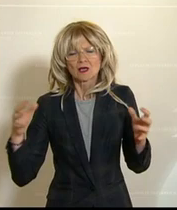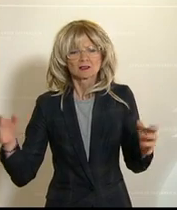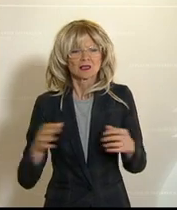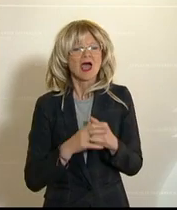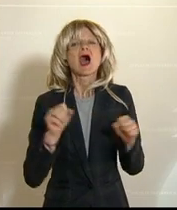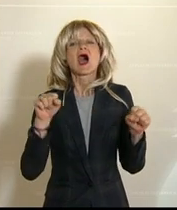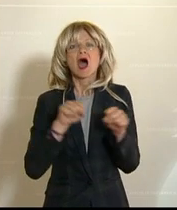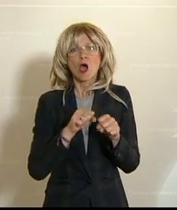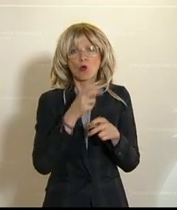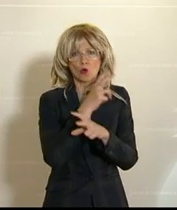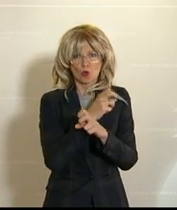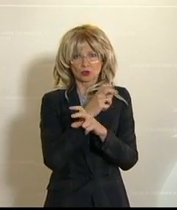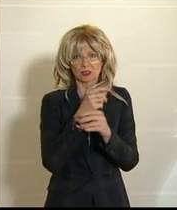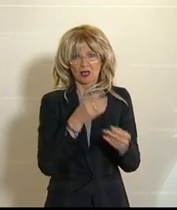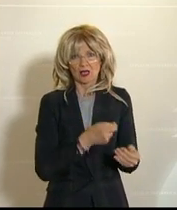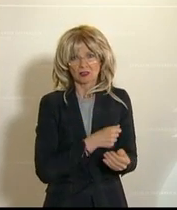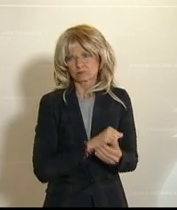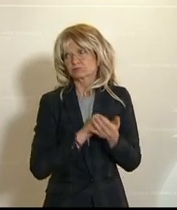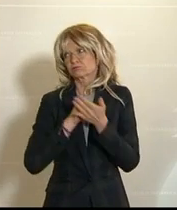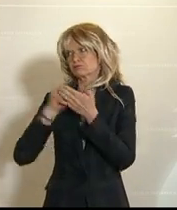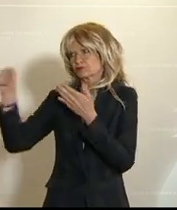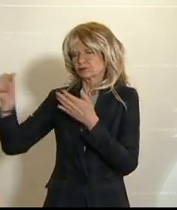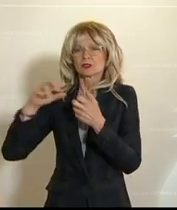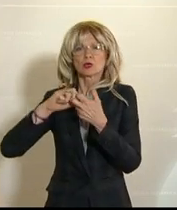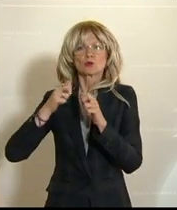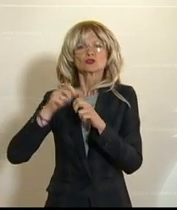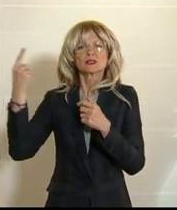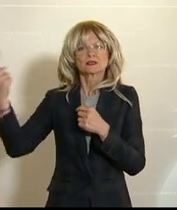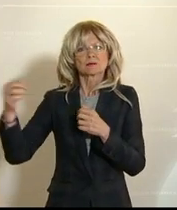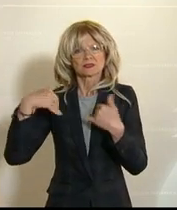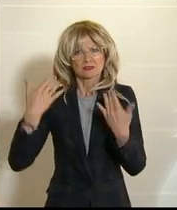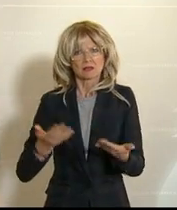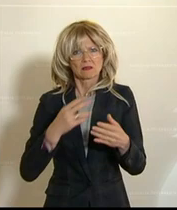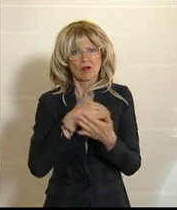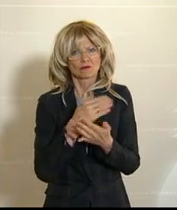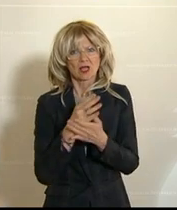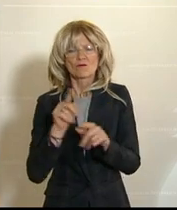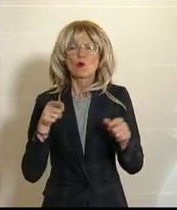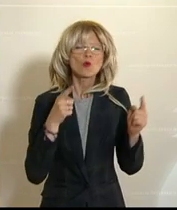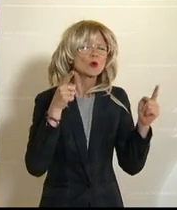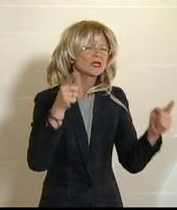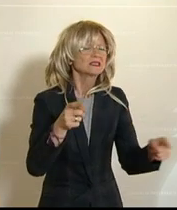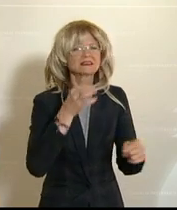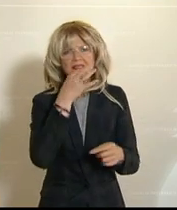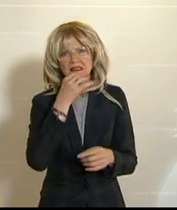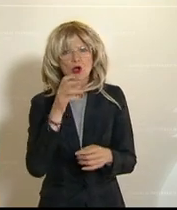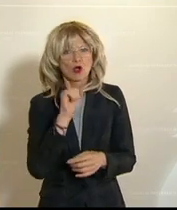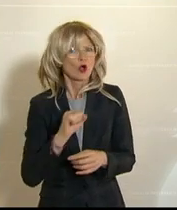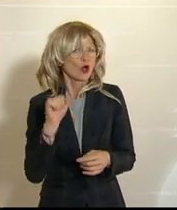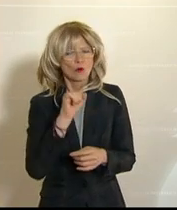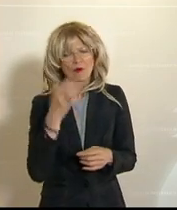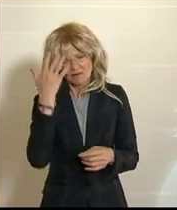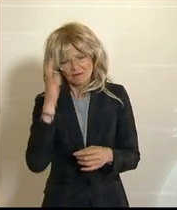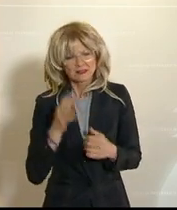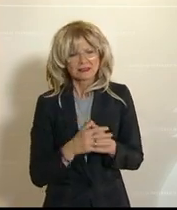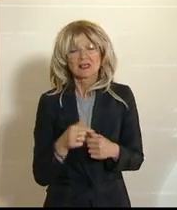Das verteilt dann Brüssel in Europa. Wohin genau, wissen wir nicht. Wir hätten vorgeschlagen, auch und vor